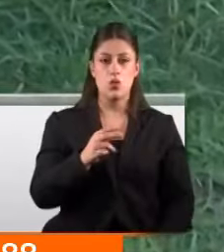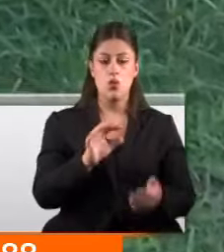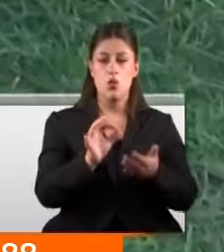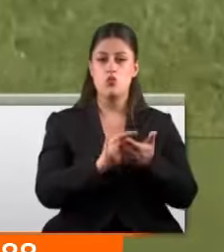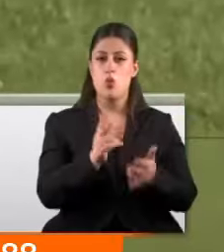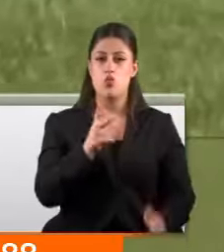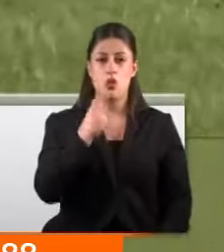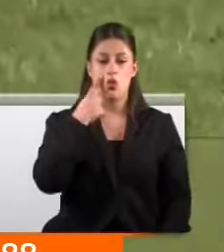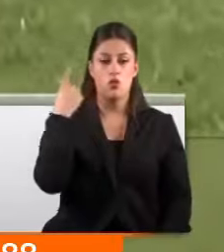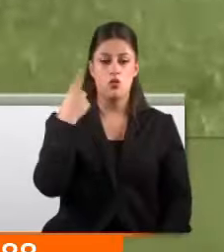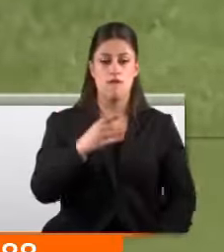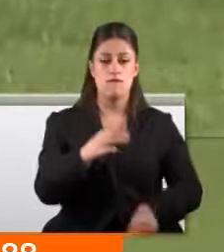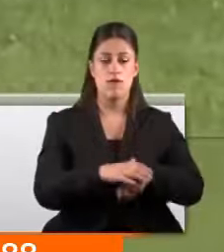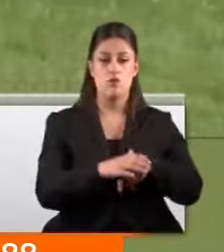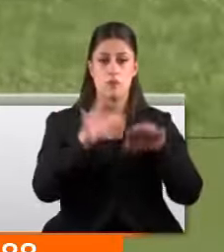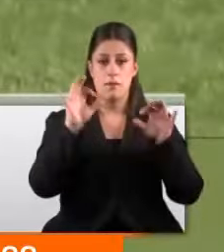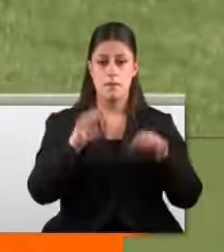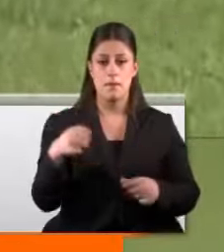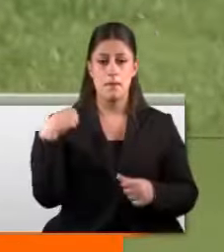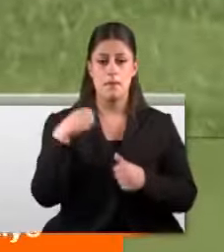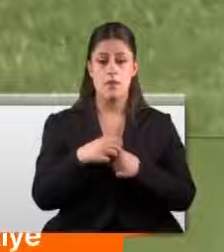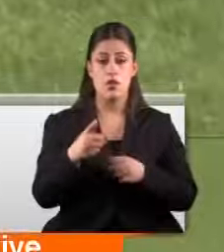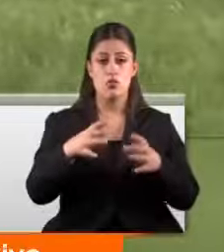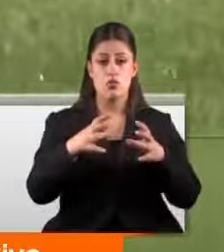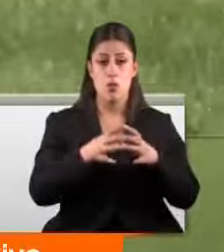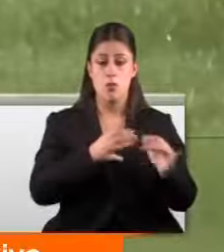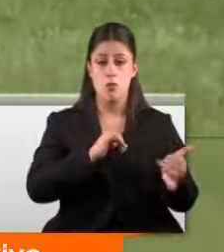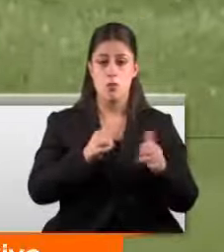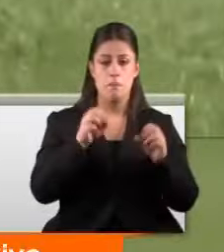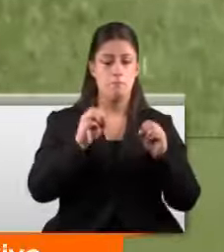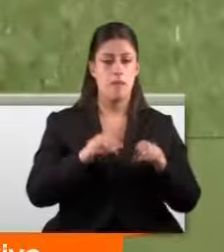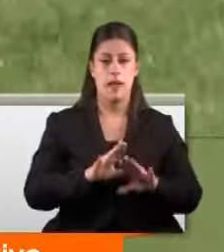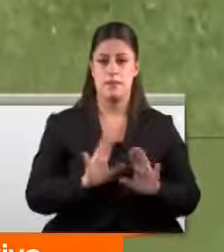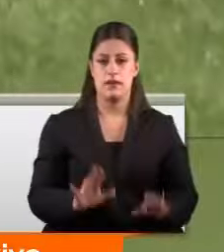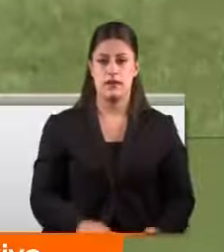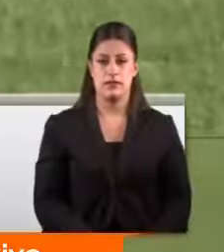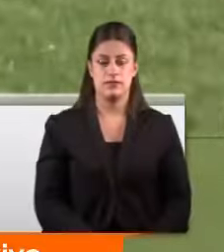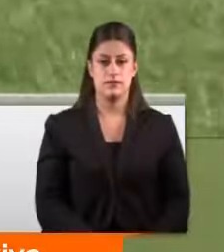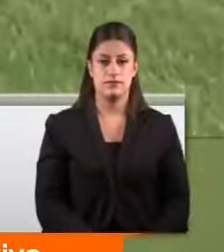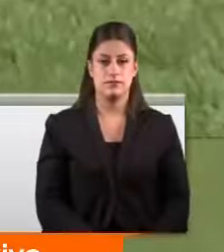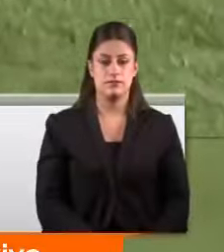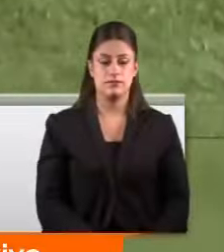başladı futbol oynamaya. Bir daha da top koşturmaktan vazgeçmedi.